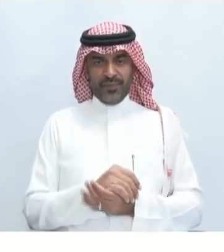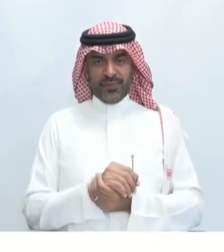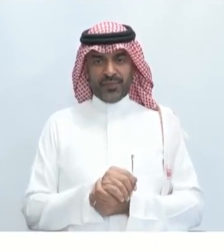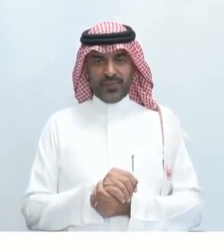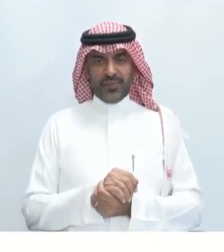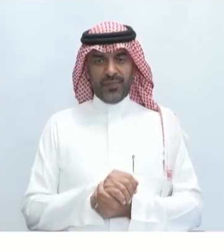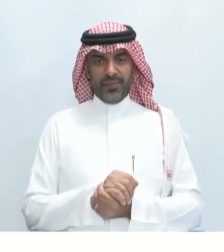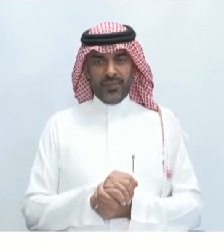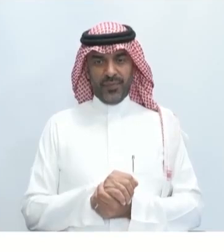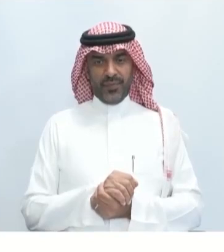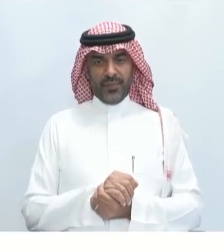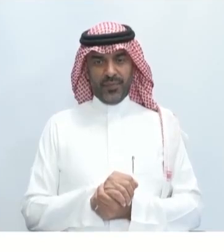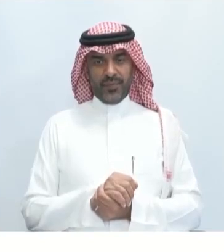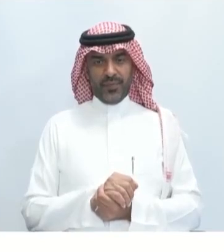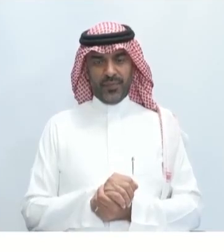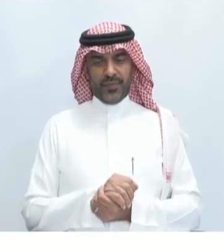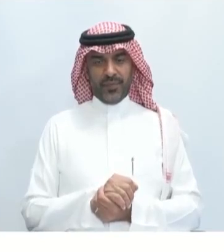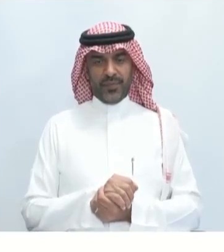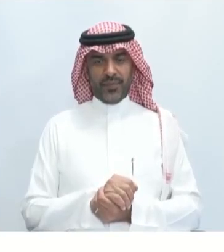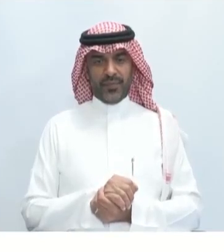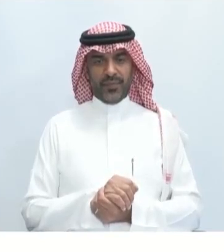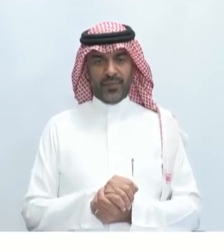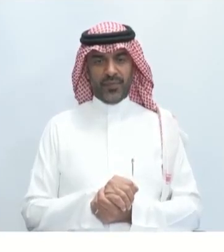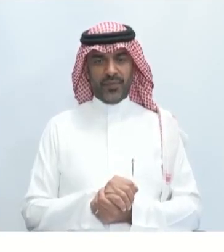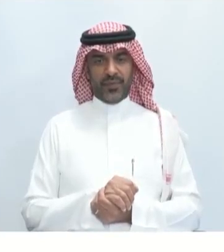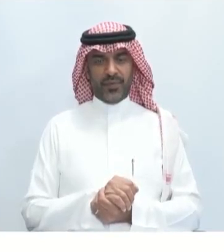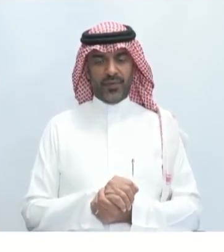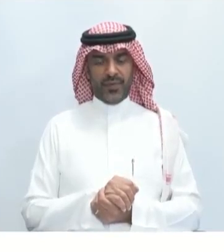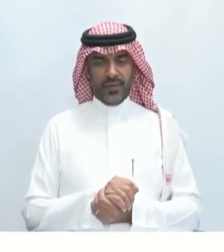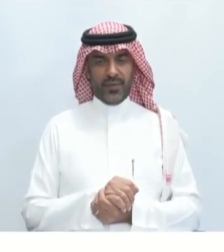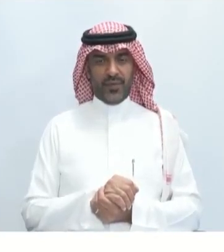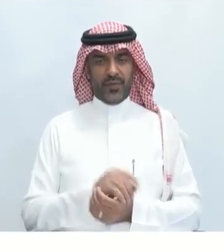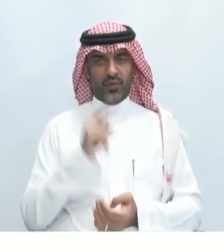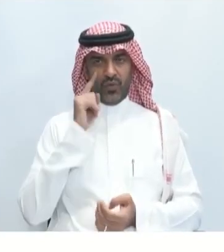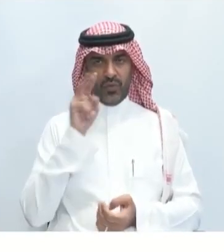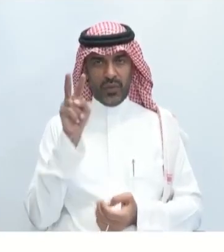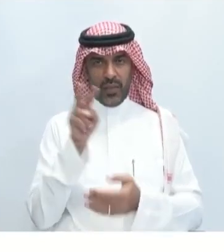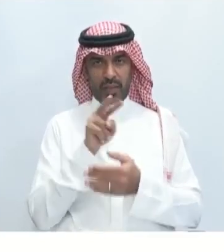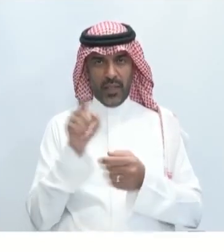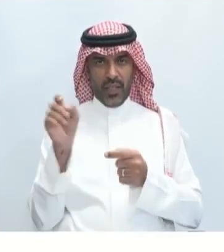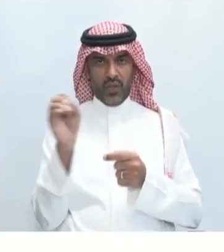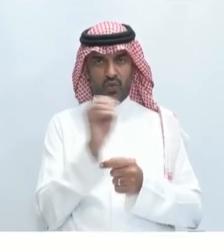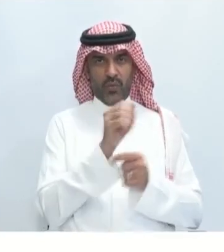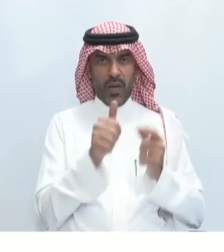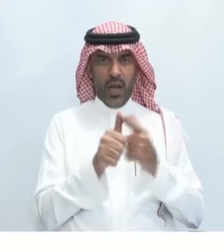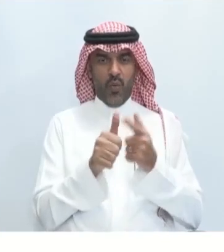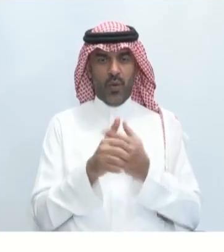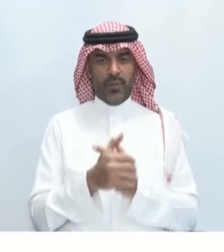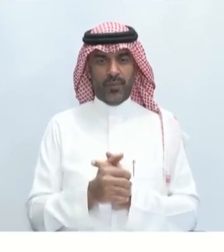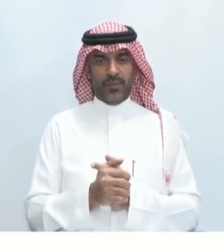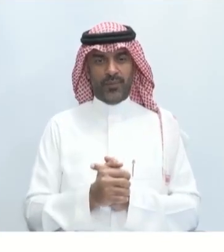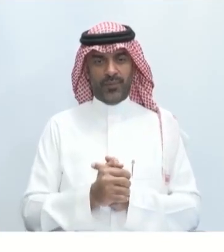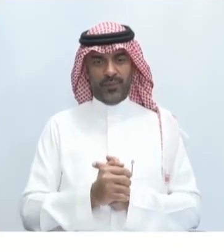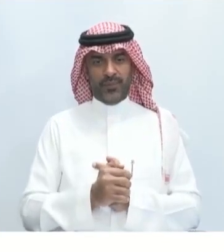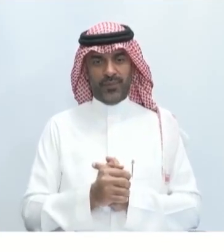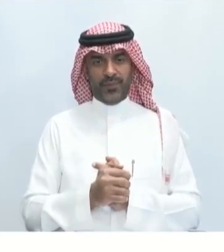بيت من الشعر طفل انا يحبو على اطرافه وابي بناء شامخ الاركان